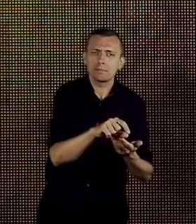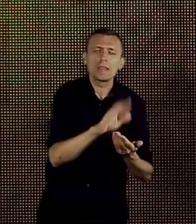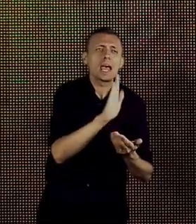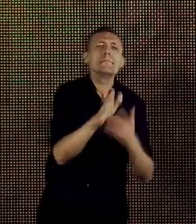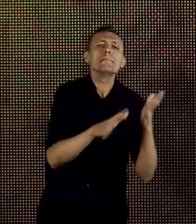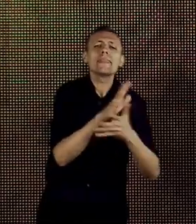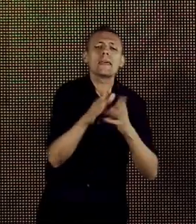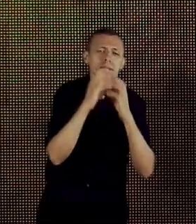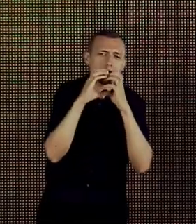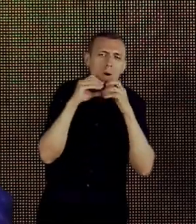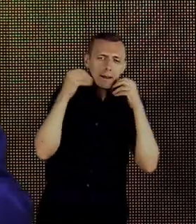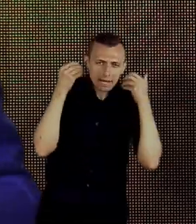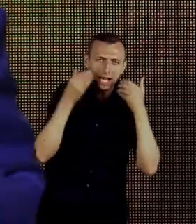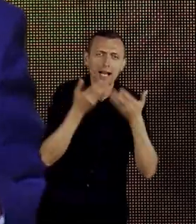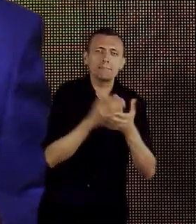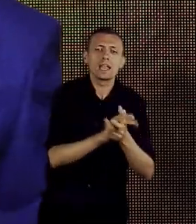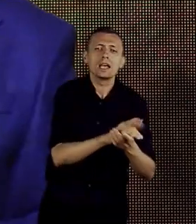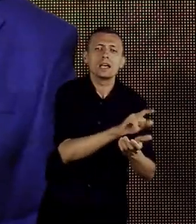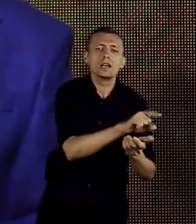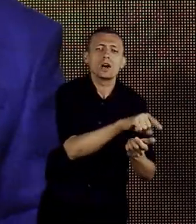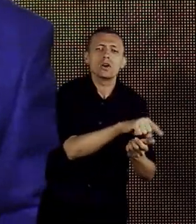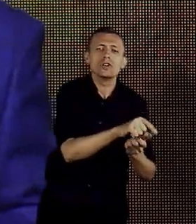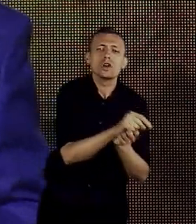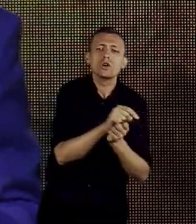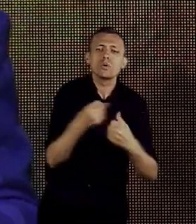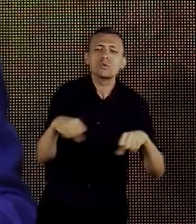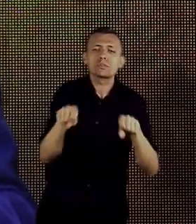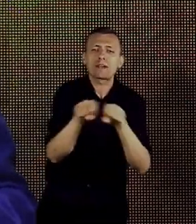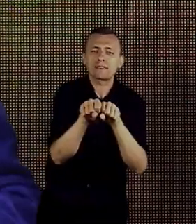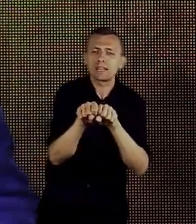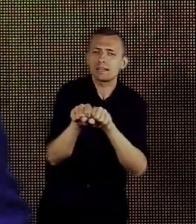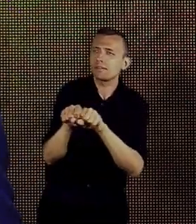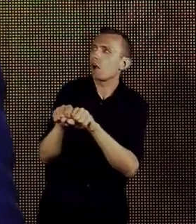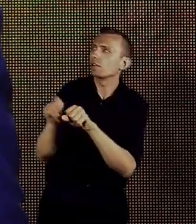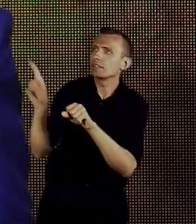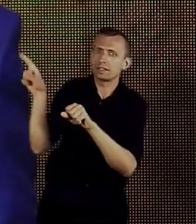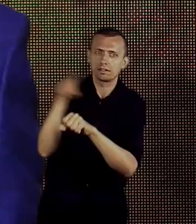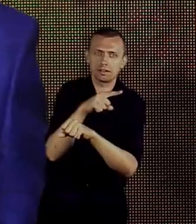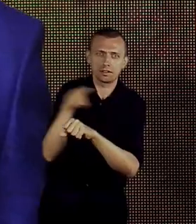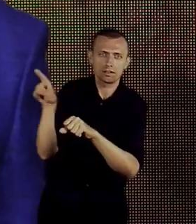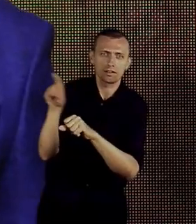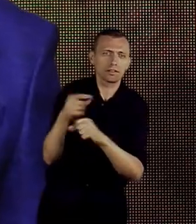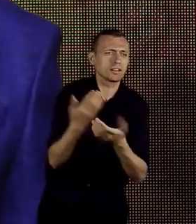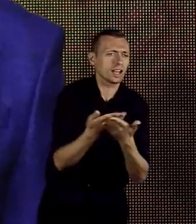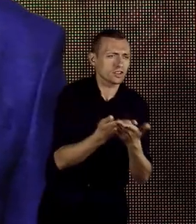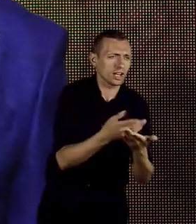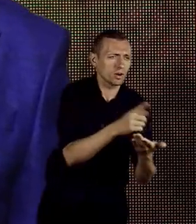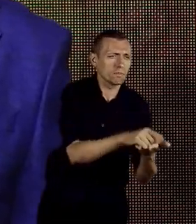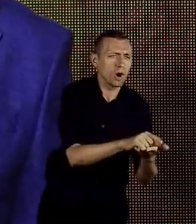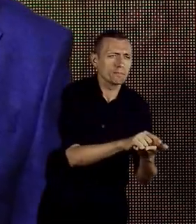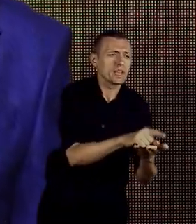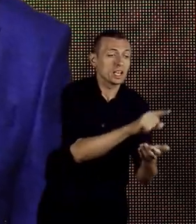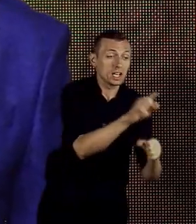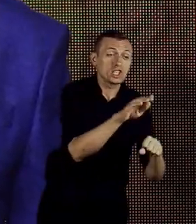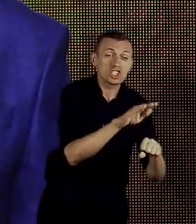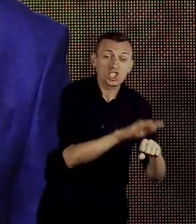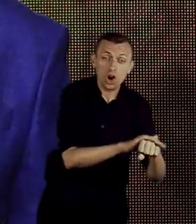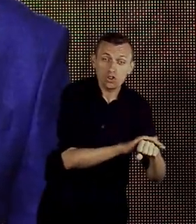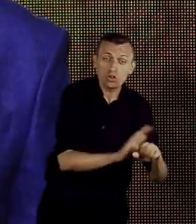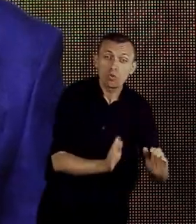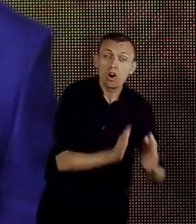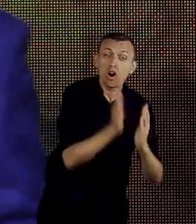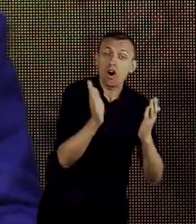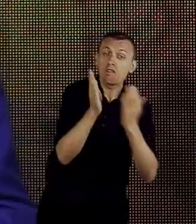Bogiem zostaje poddany największej próbie swojego życia. Był to tak dramatyczny moment, że